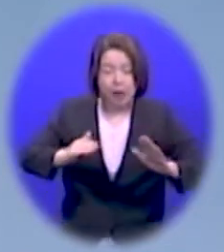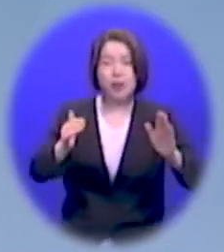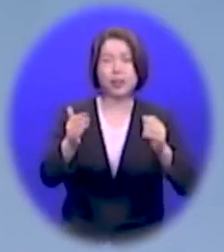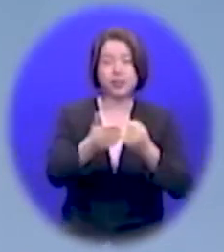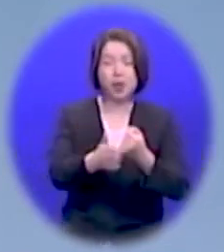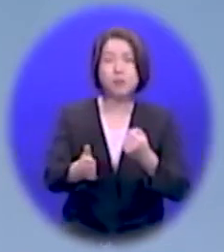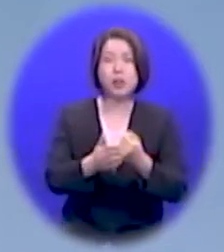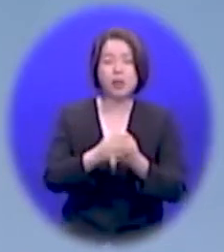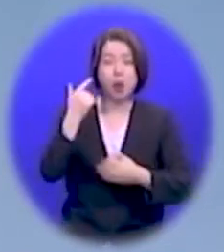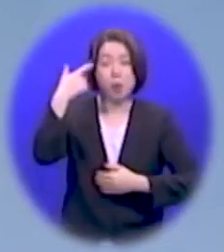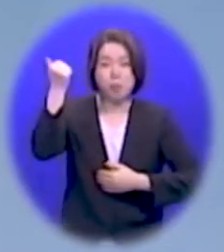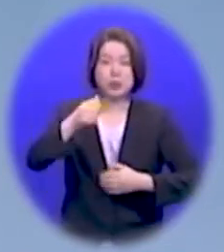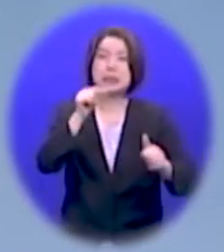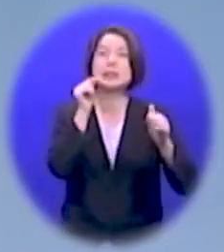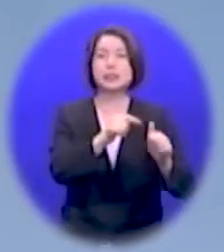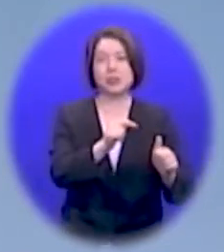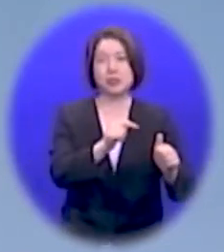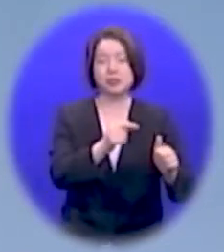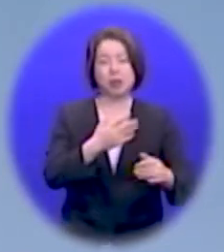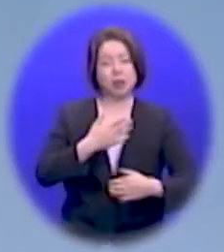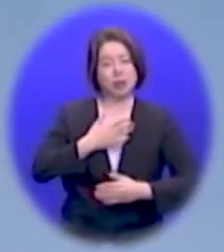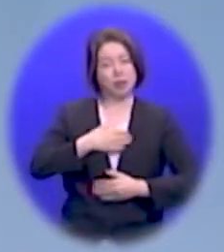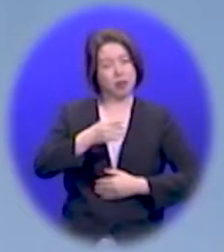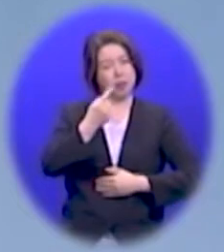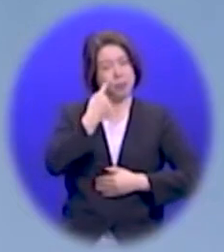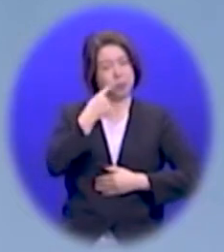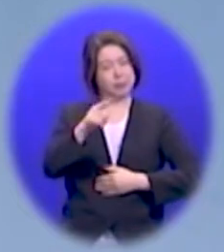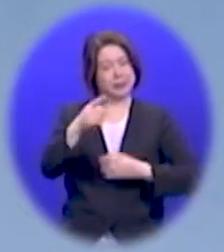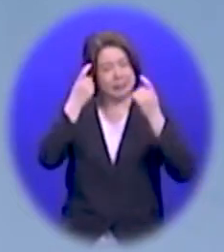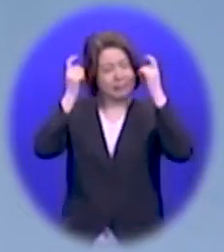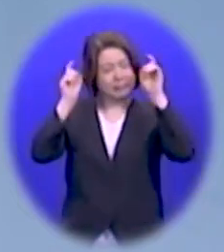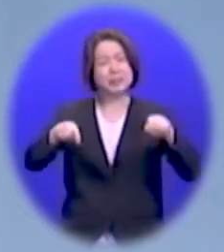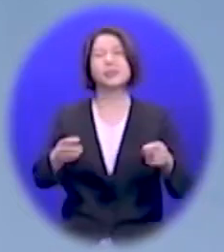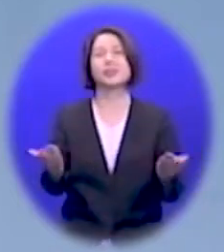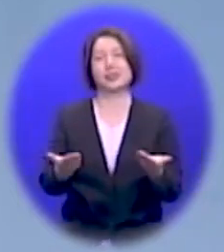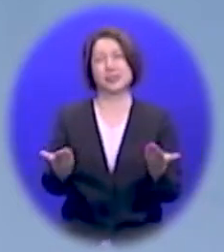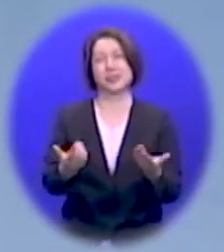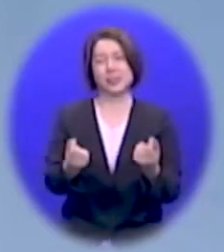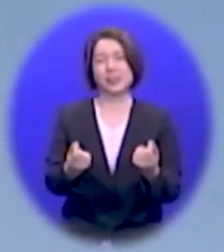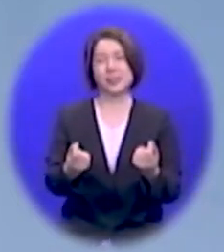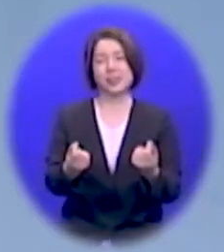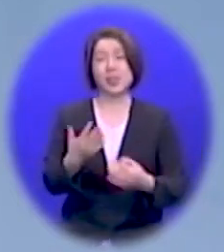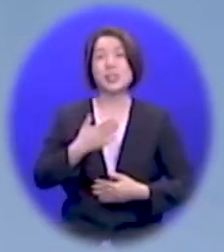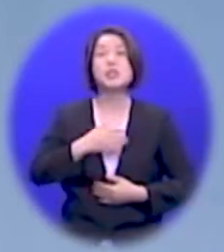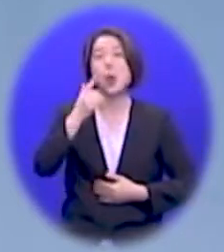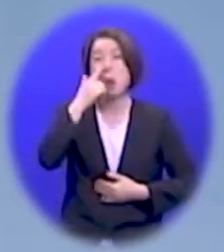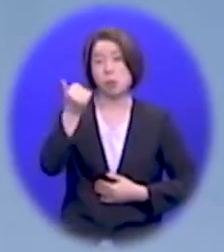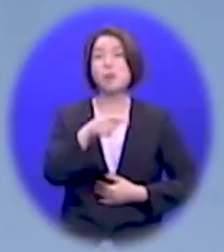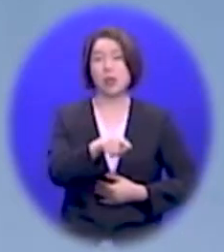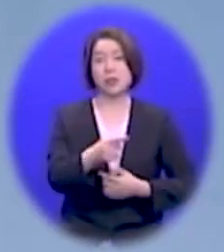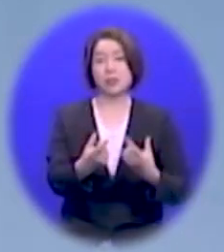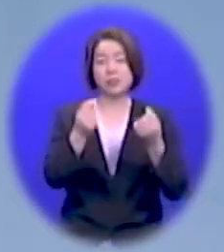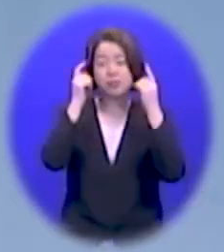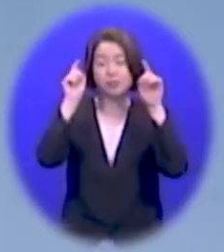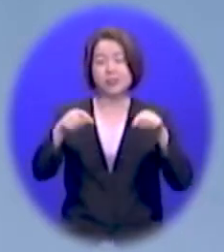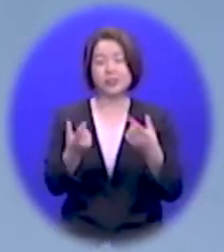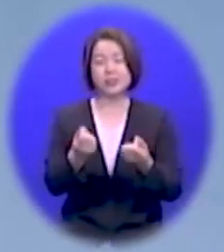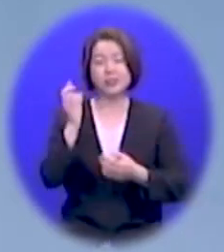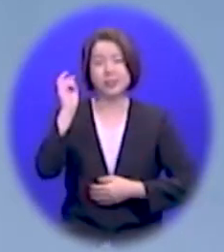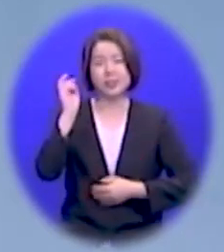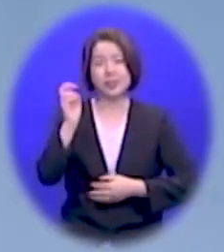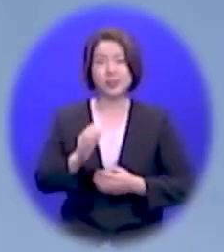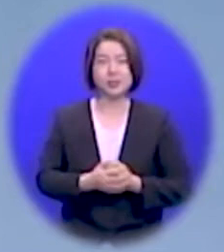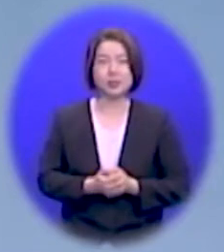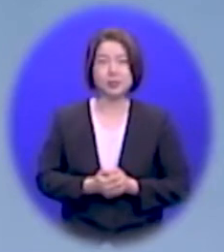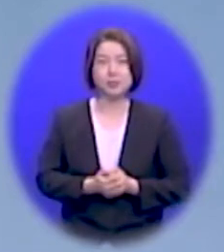대라는 건 제가 보기에도 이건 정말 좀 무모한 일이잖아요 저희 부모님이 그렇게 무 뭐 하시는 분이셨어요